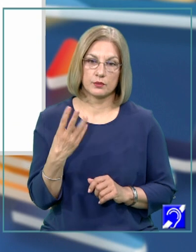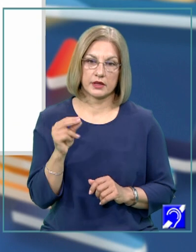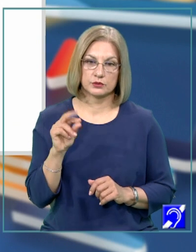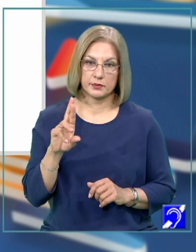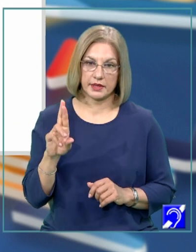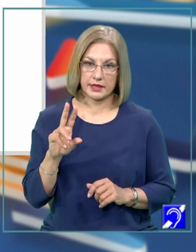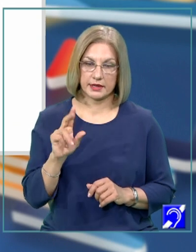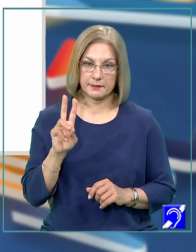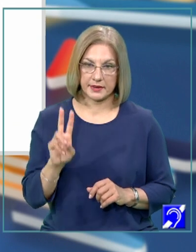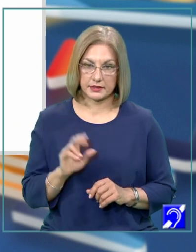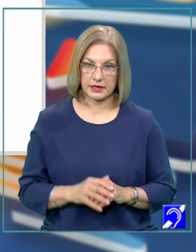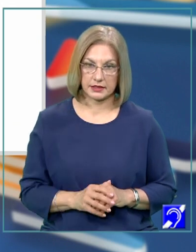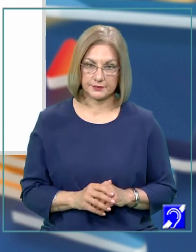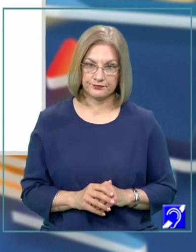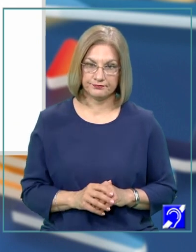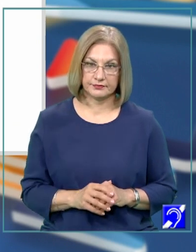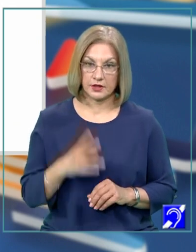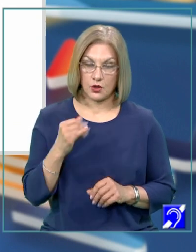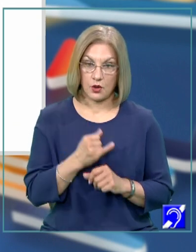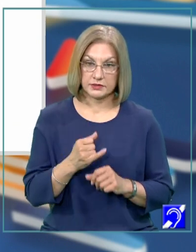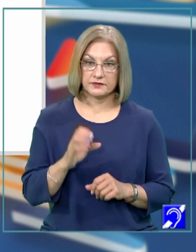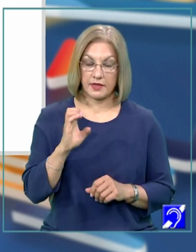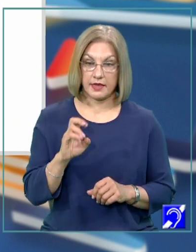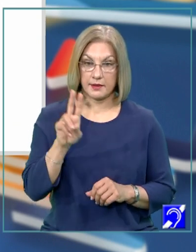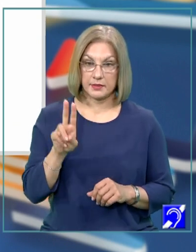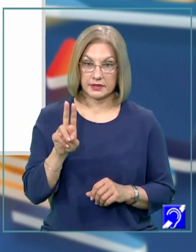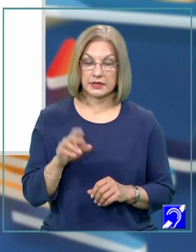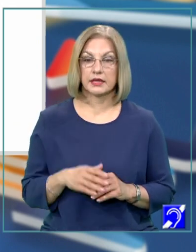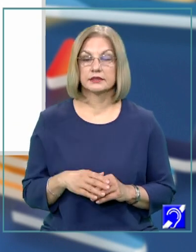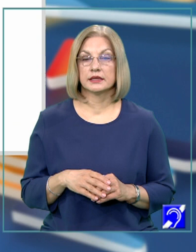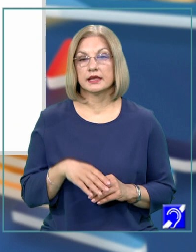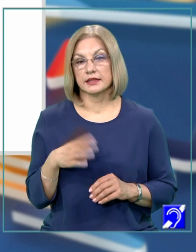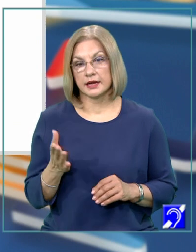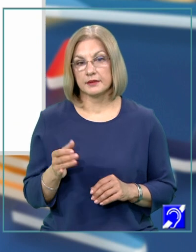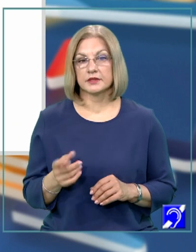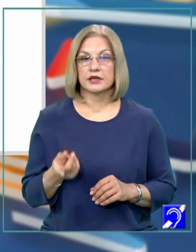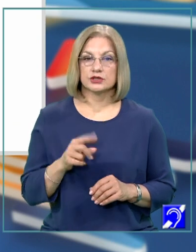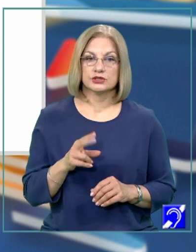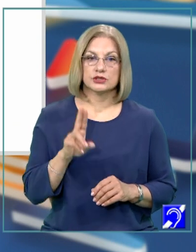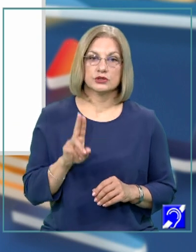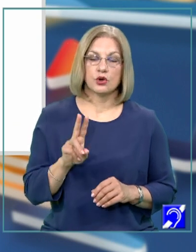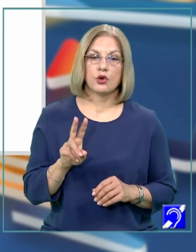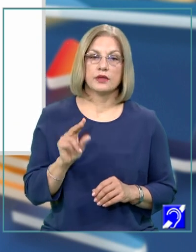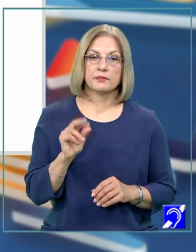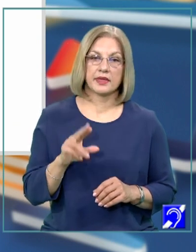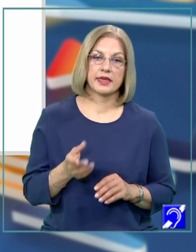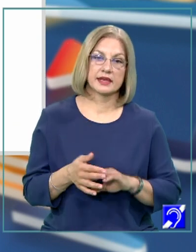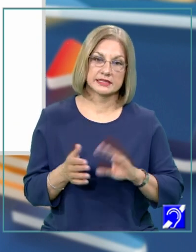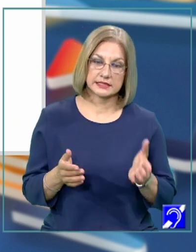r pătrat Observați am trecut e pătrat în dreapta și 2 pe r în stânga